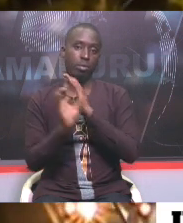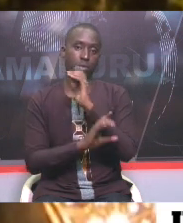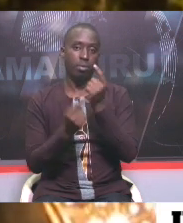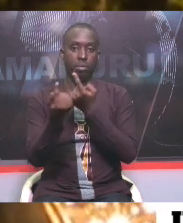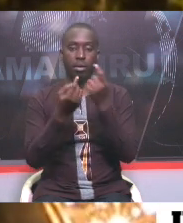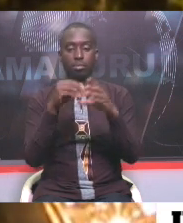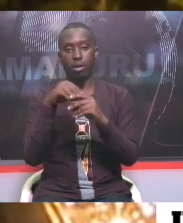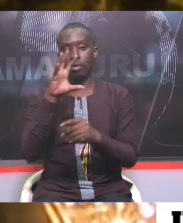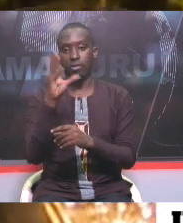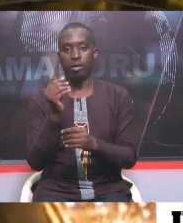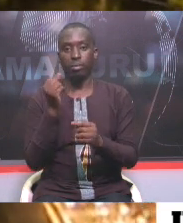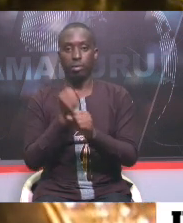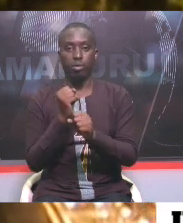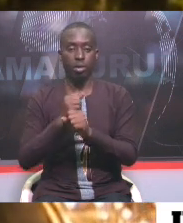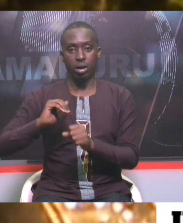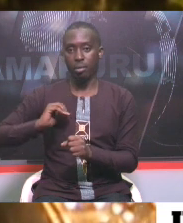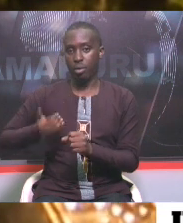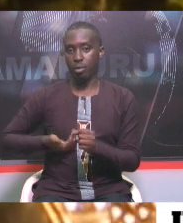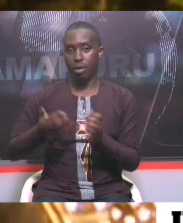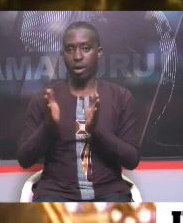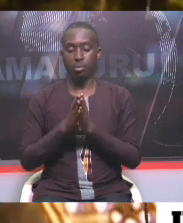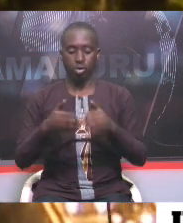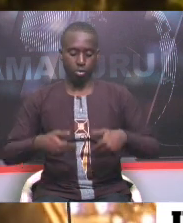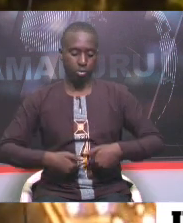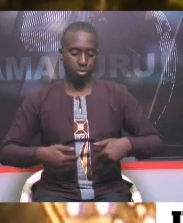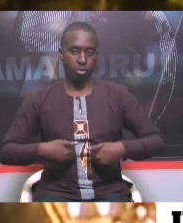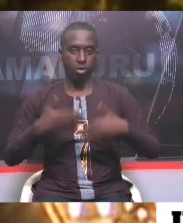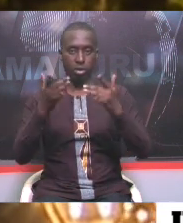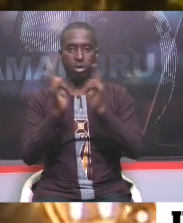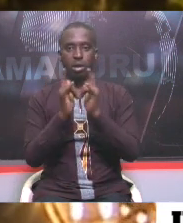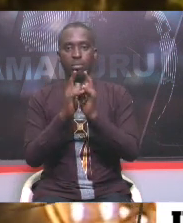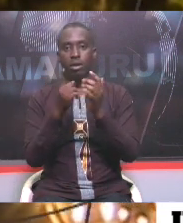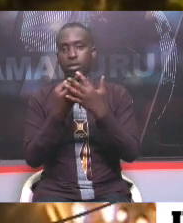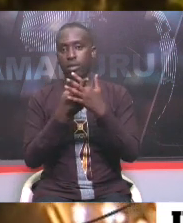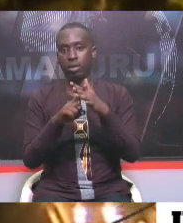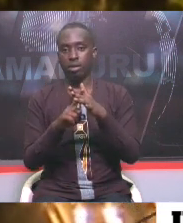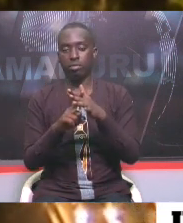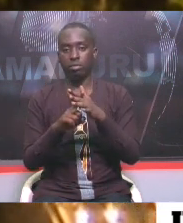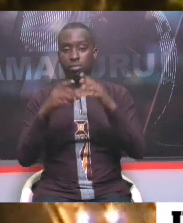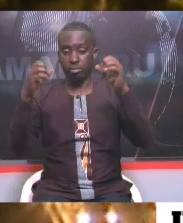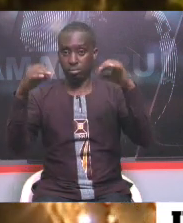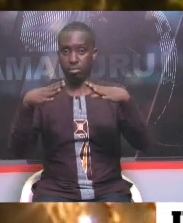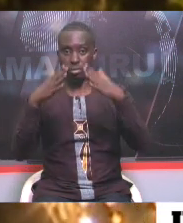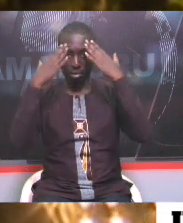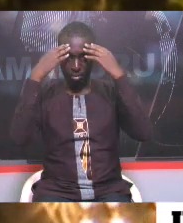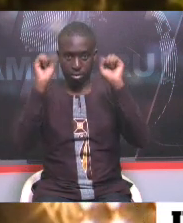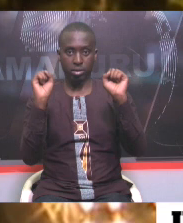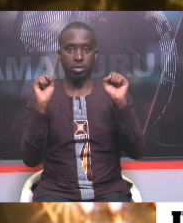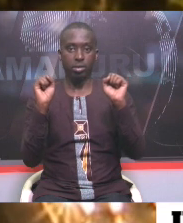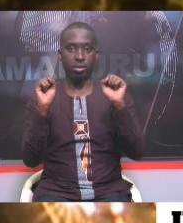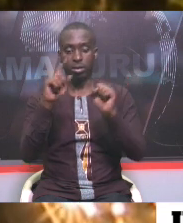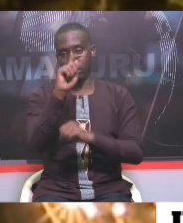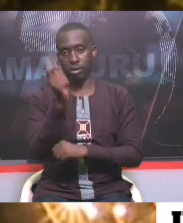ku mugabane wa Afurika bukorwa n'abagore ndetse n'urubyiruko. Inama yatangijwe ku mugaragaro na Perezida